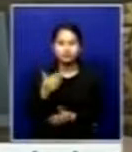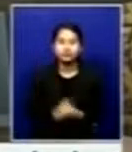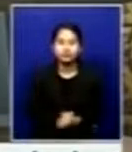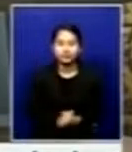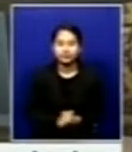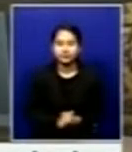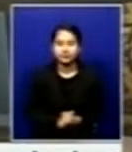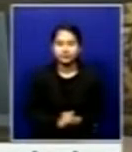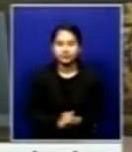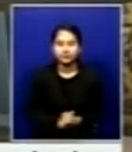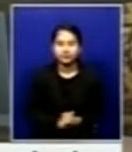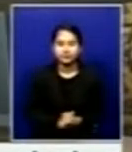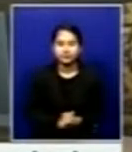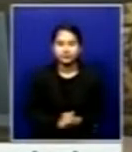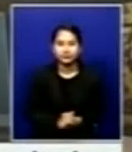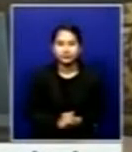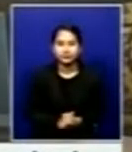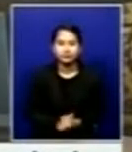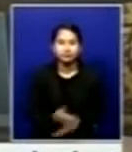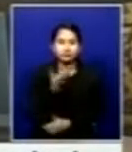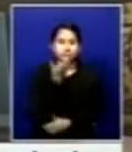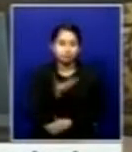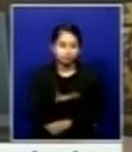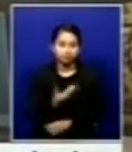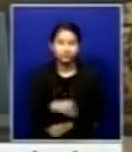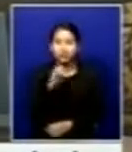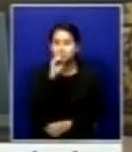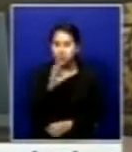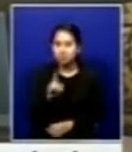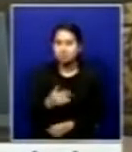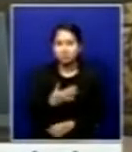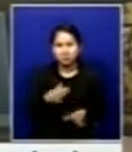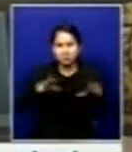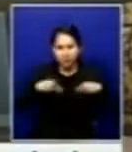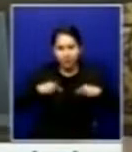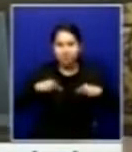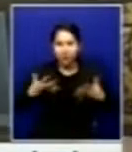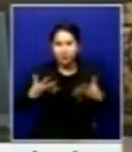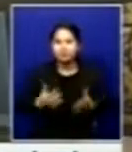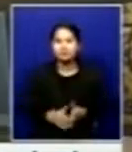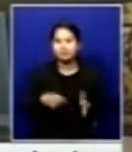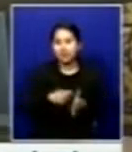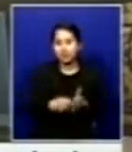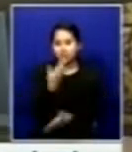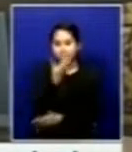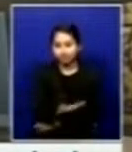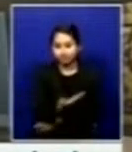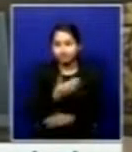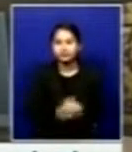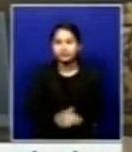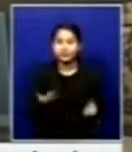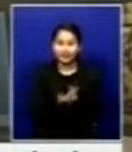ท่านประธานที่เคารพครับนี่คือสิ่งที่จะบอกว่าจะเห็นชอบไม่เห็นชอบกับพระราชกำหนดทั้ง3ฉบับโดยเฉพาะฉ